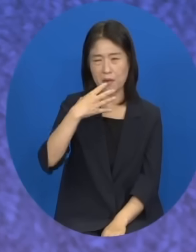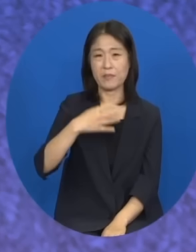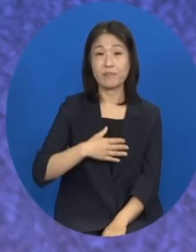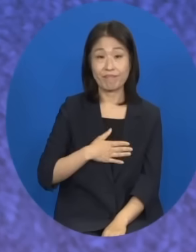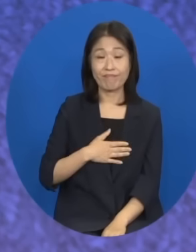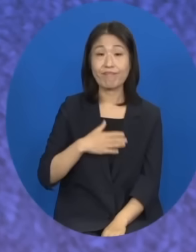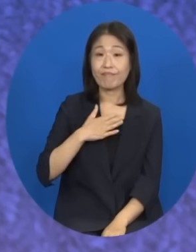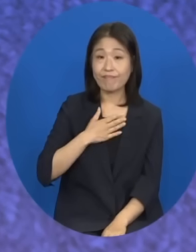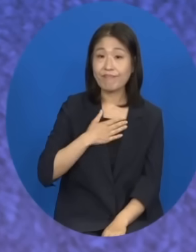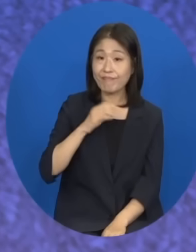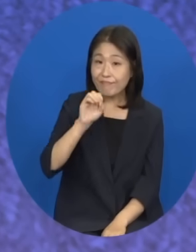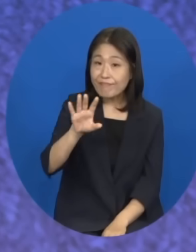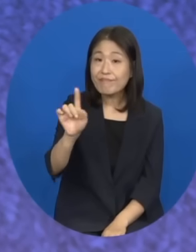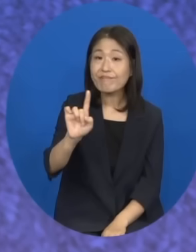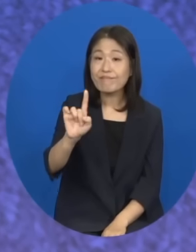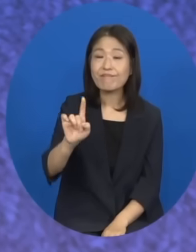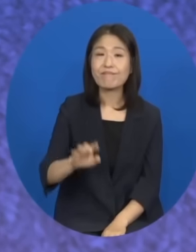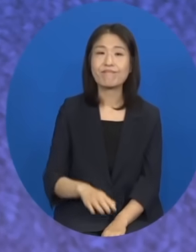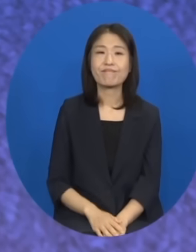목사님께 그런 말씀을 드렸습니다.